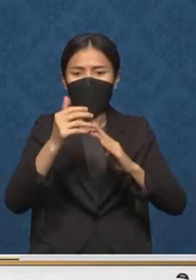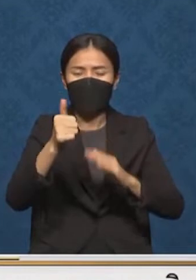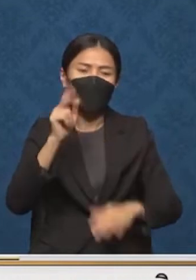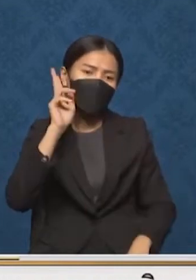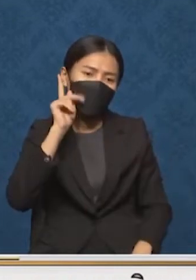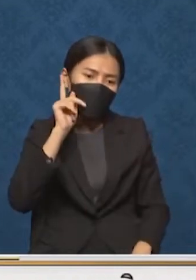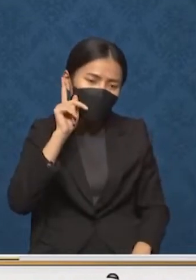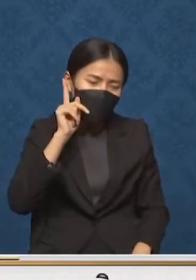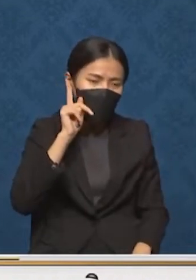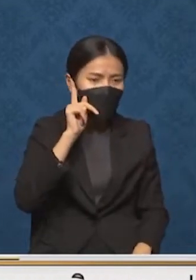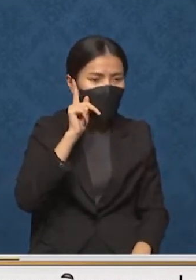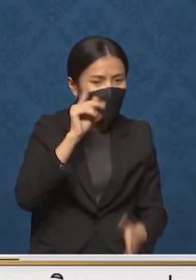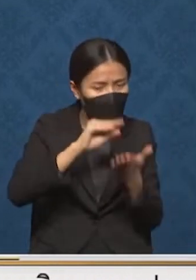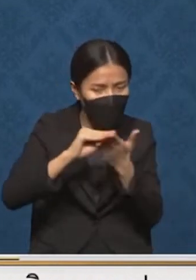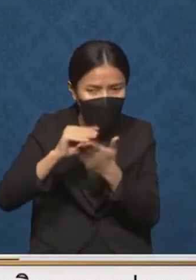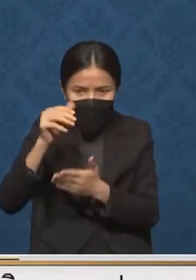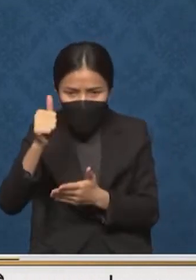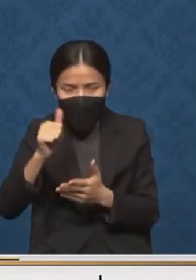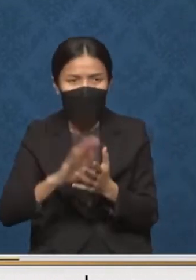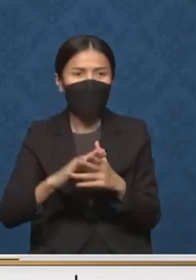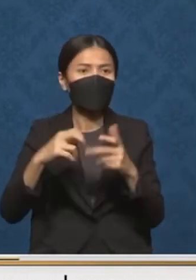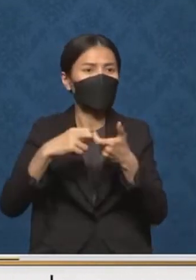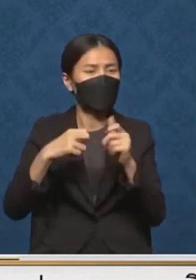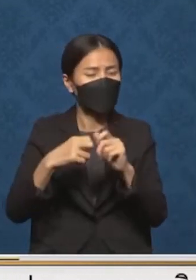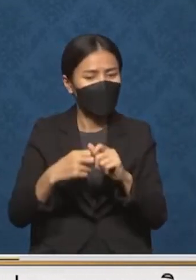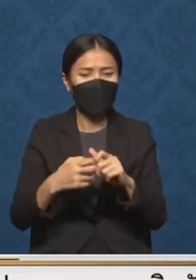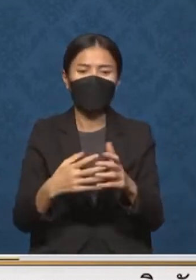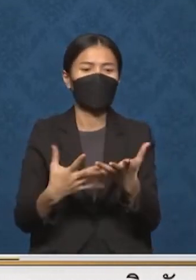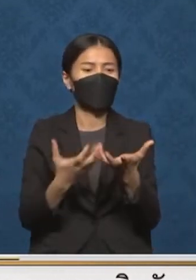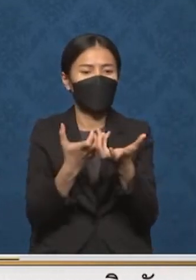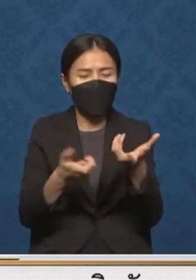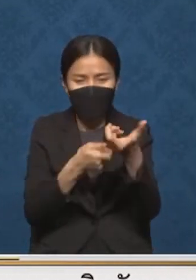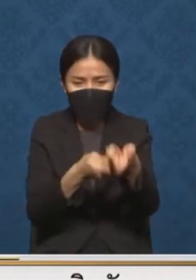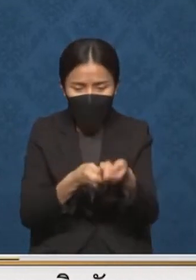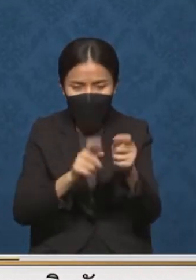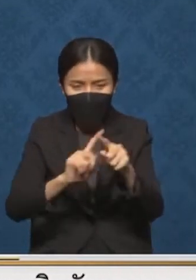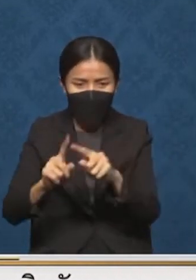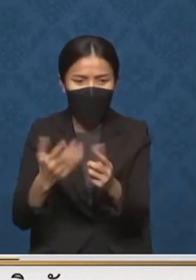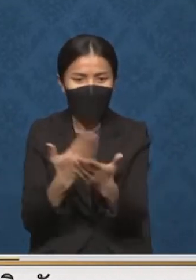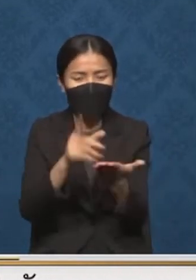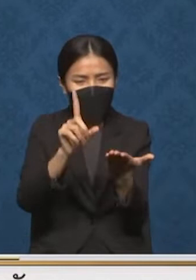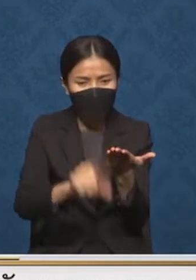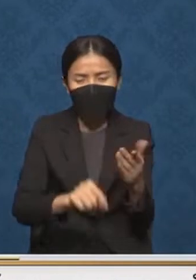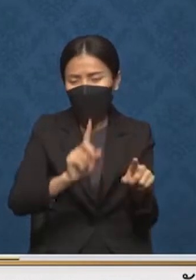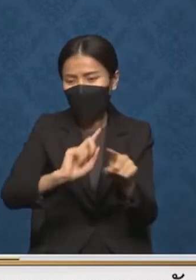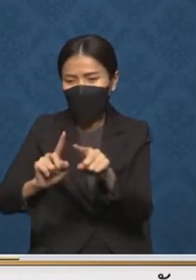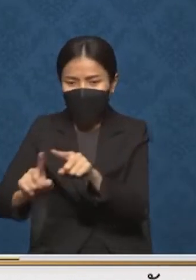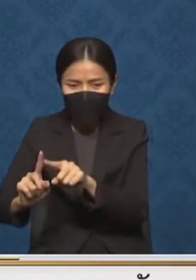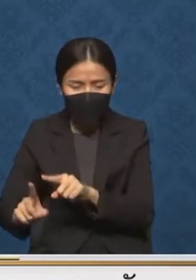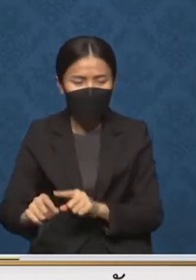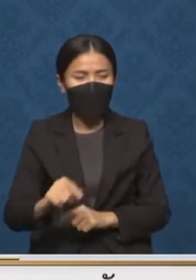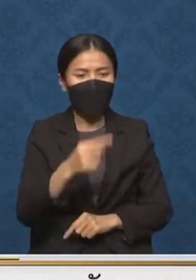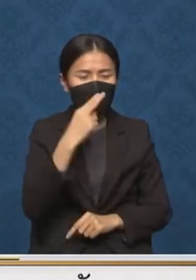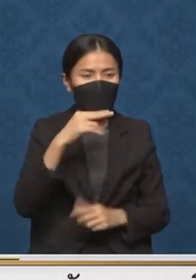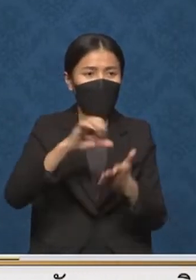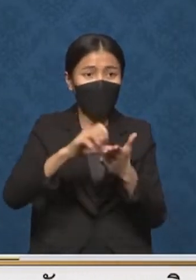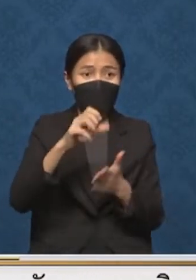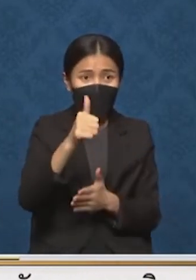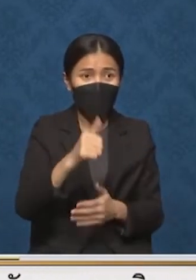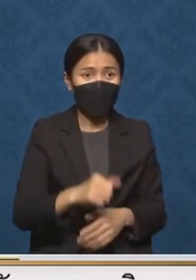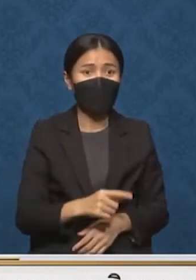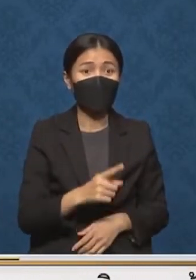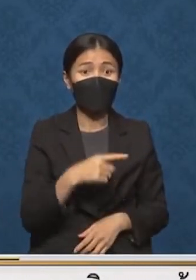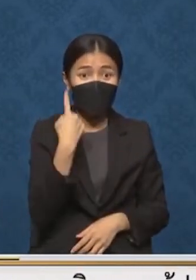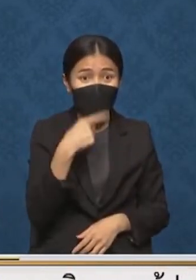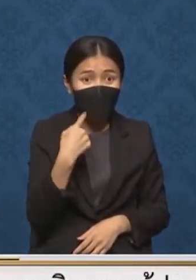ปเคื้อขาย ยาเสบตด แ้ปัหาราคาผผกระเศษตกตำ จดหาแงนำใหเกษตกรเงื่อไครั คิถูกเลย ไม่ย